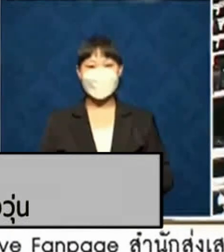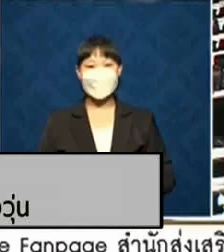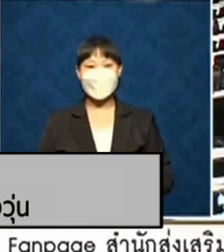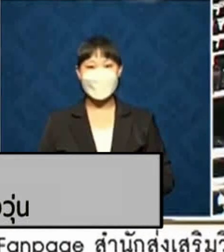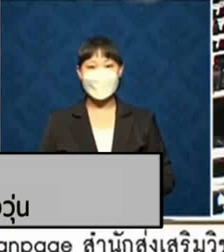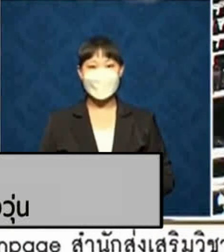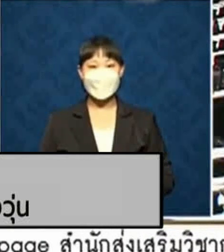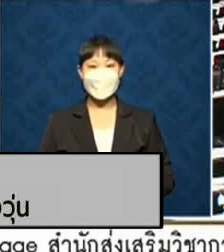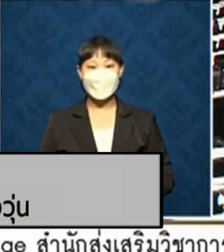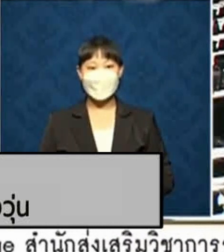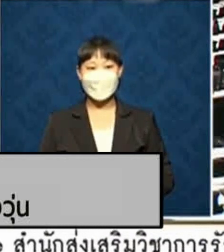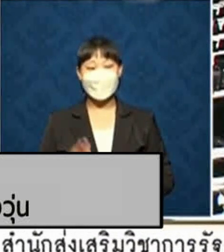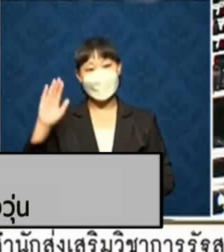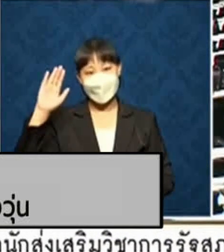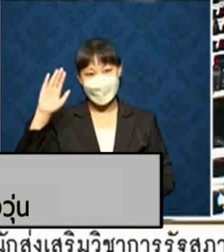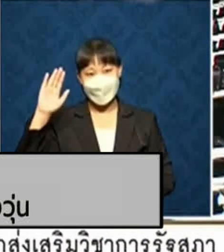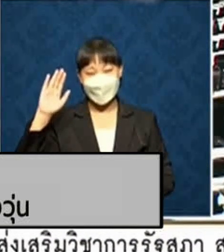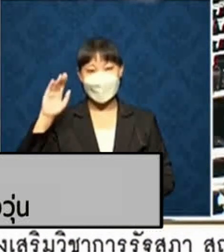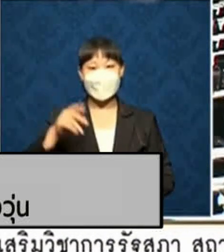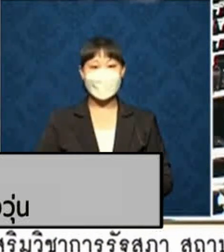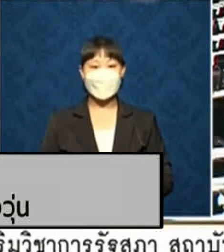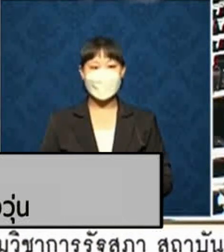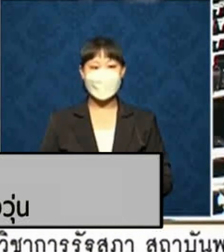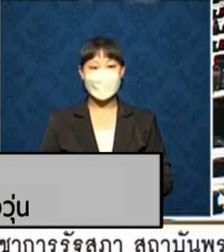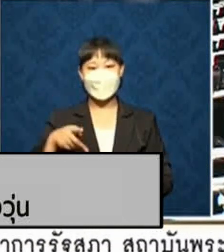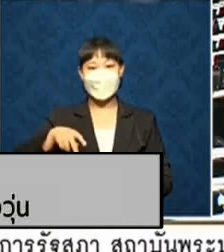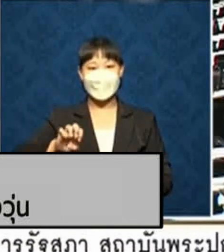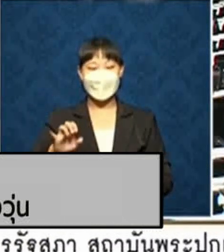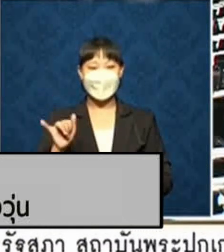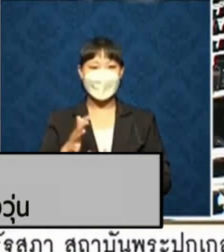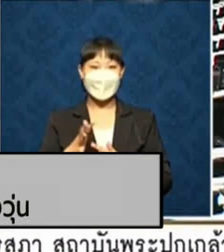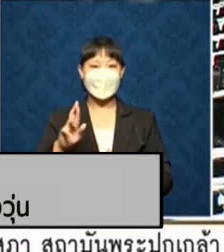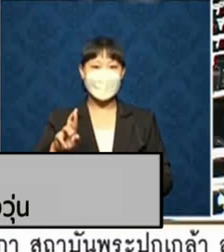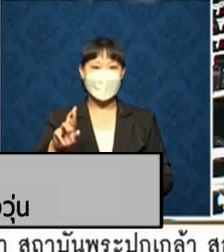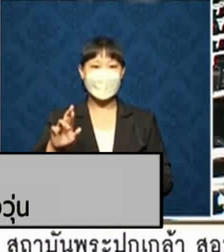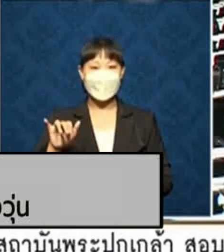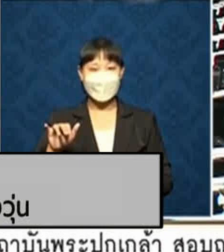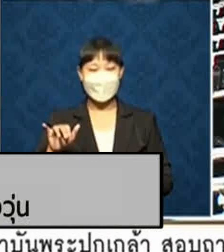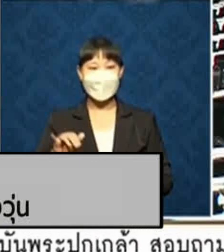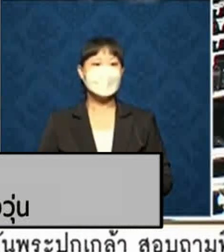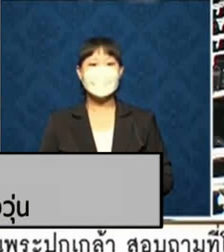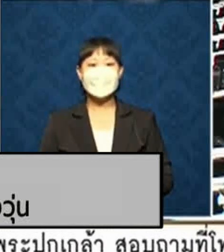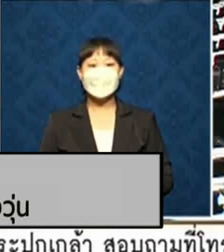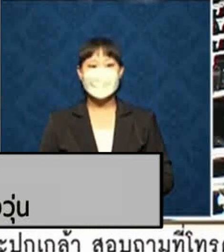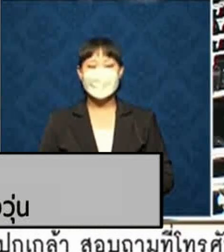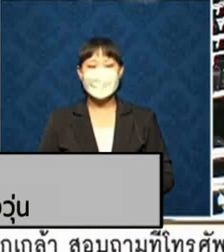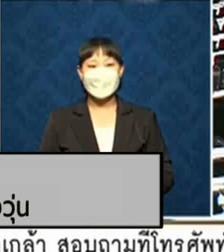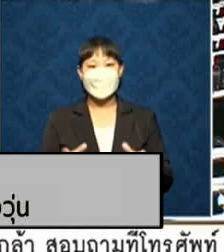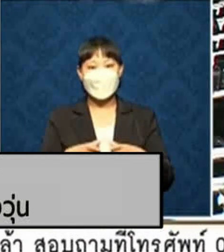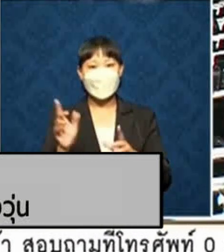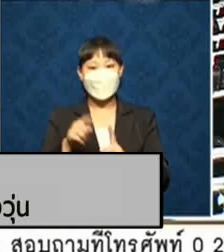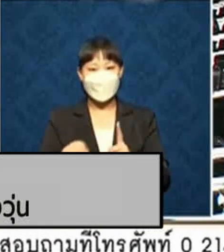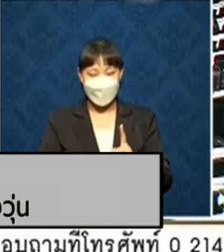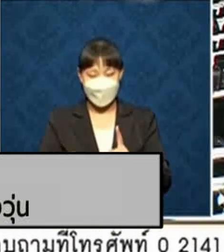ท่านพิจารณ์เชิญครับประท้วงเรื่องอะไรครับ ท่านประธานสภาที่เคารพผมพิจารณ์ชวพัฒนาวงศ์สมาชิกสภาผู้แทนราษฎรแบบบัญชีรายชื่อพรรคก้าว